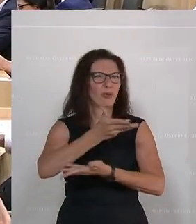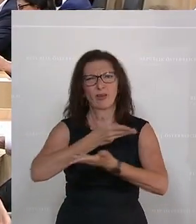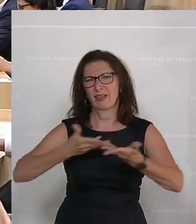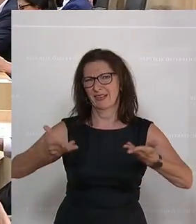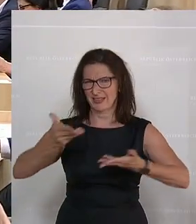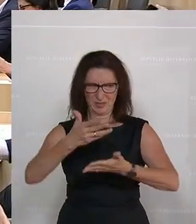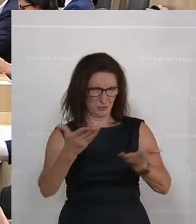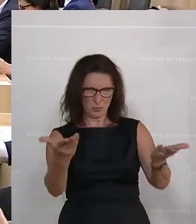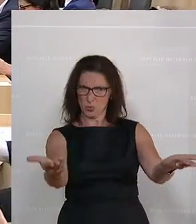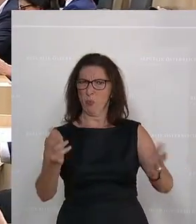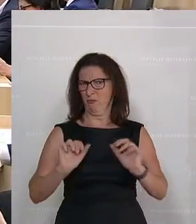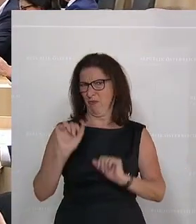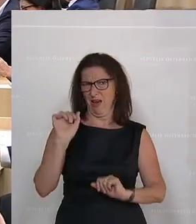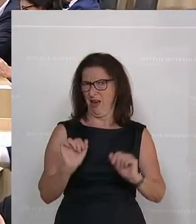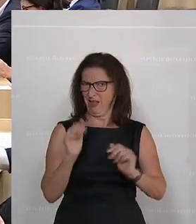sie